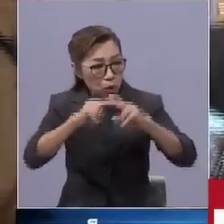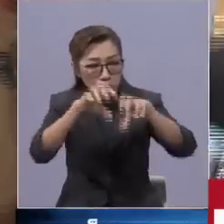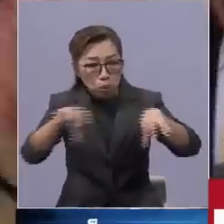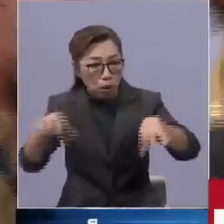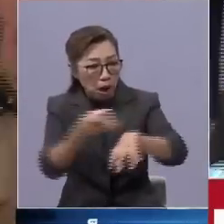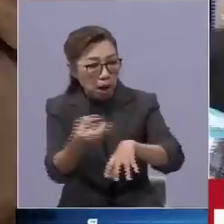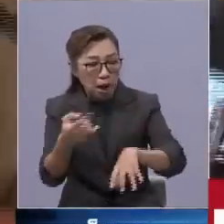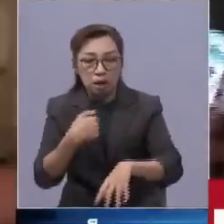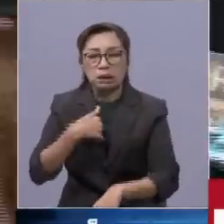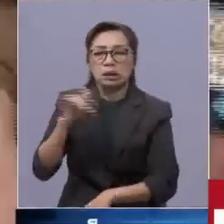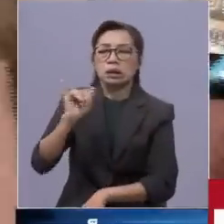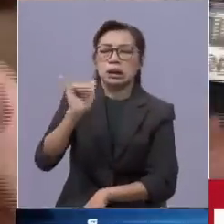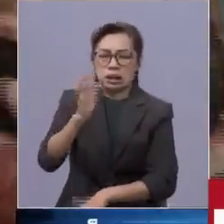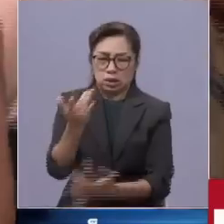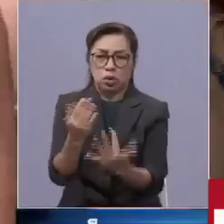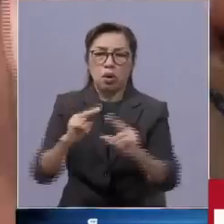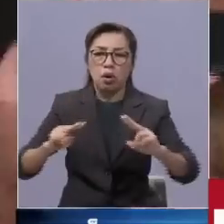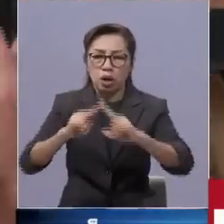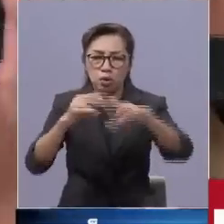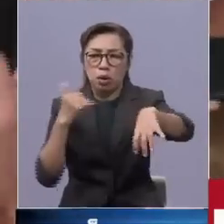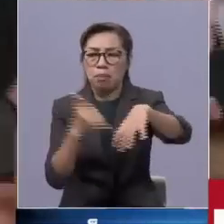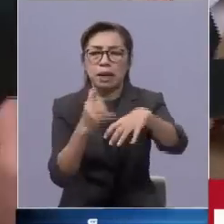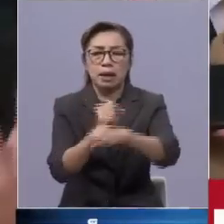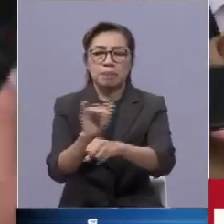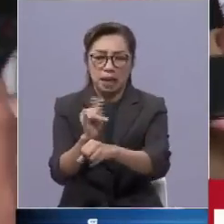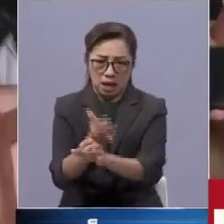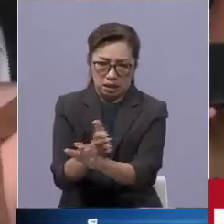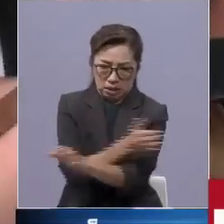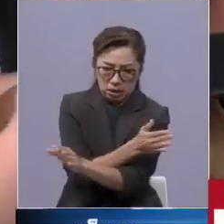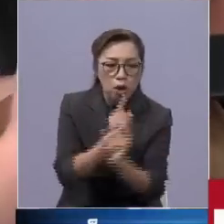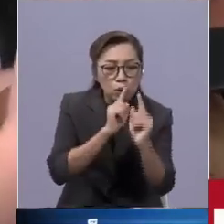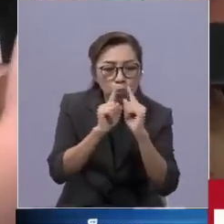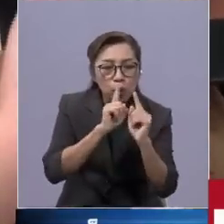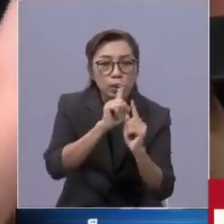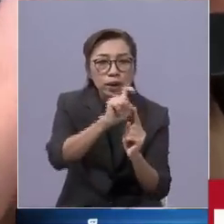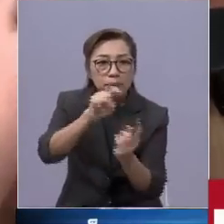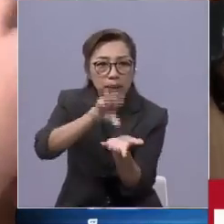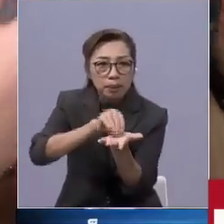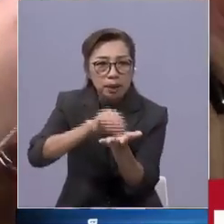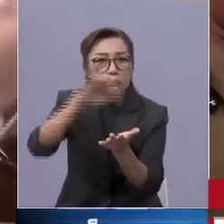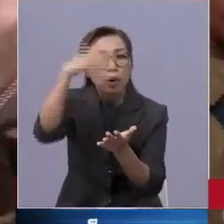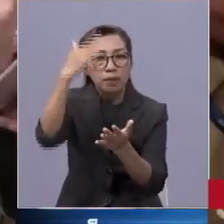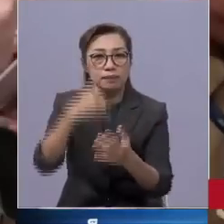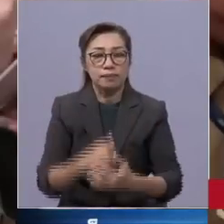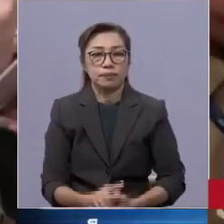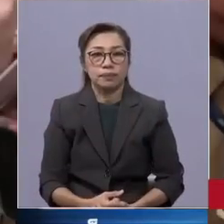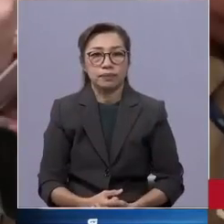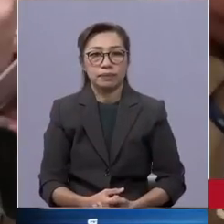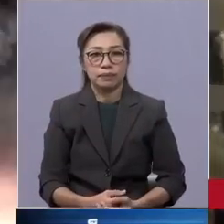ดูไงยังไม่ได้เข้ากระทรวงครับเดี๋ยวต้องไปหาลือก่อนครับขอบคุณครับ